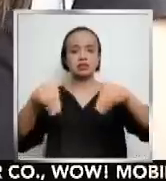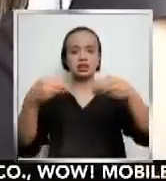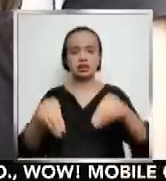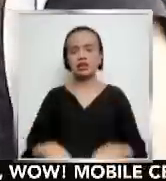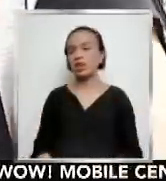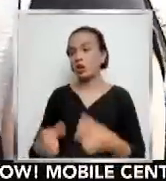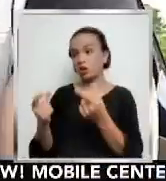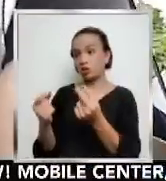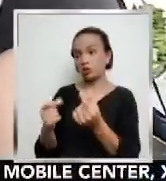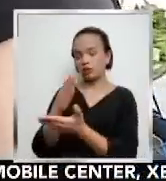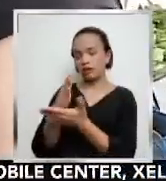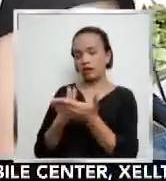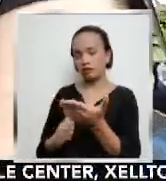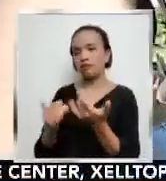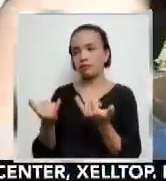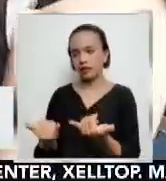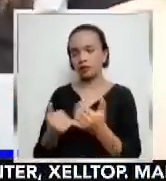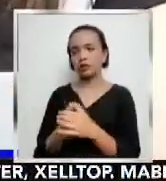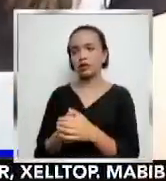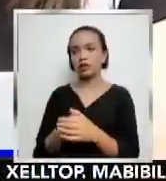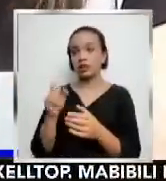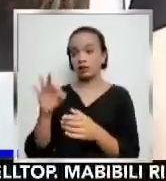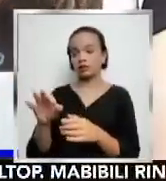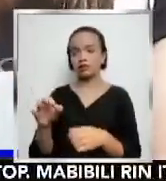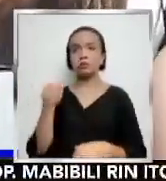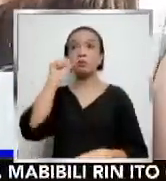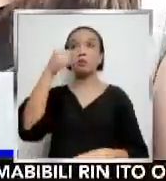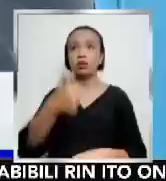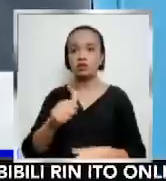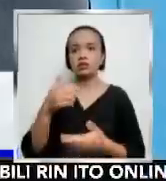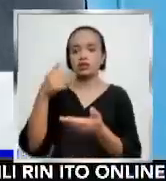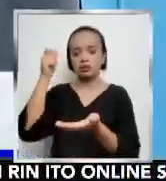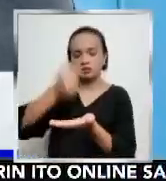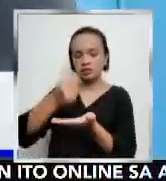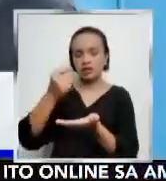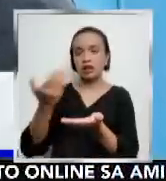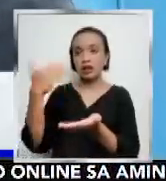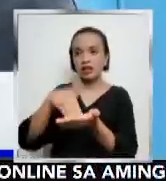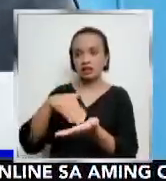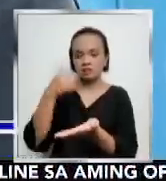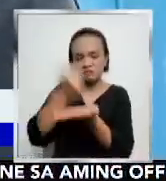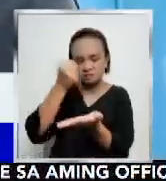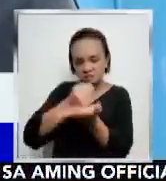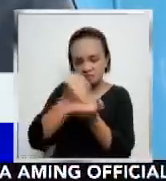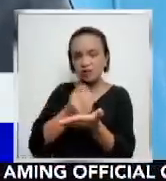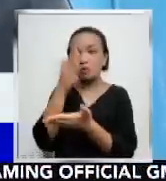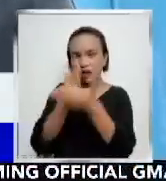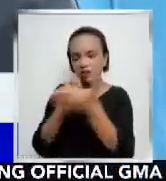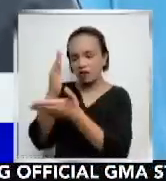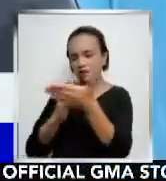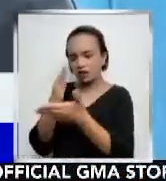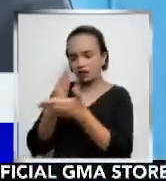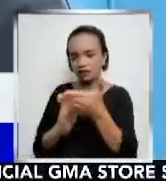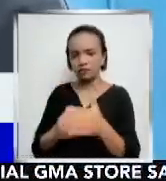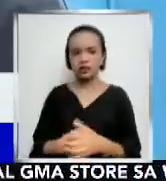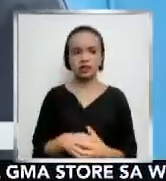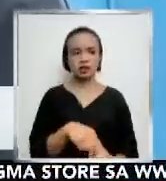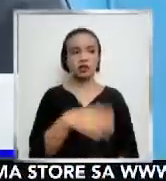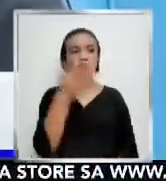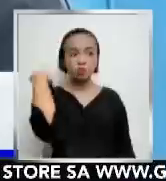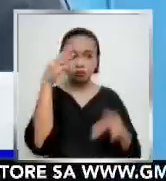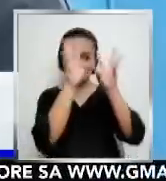gigisa ngayon, kalahati. Kinabukasan ulit, gigisa kalahati ulit. Noong Pasko lang, 360 lang ang punan yan. Ngayon, 500